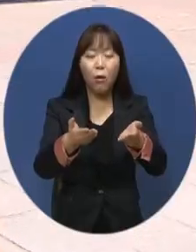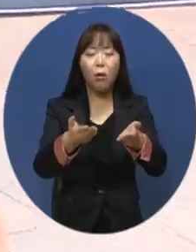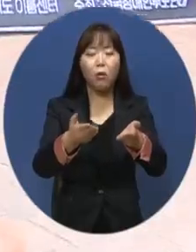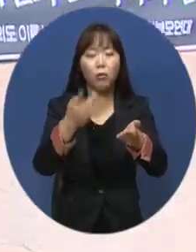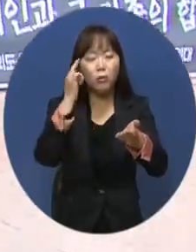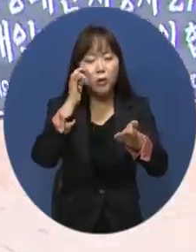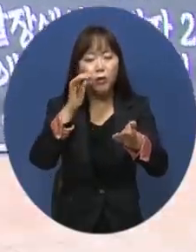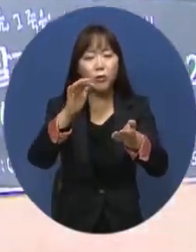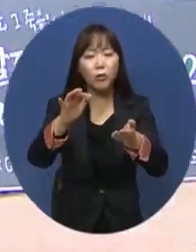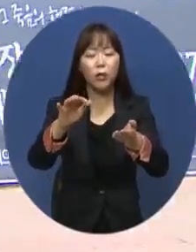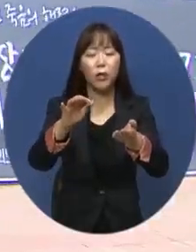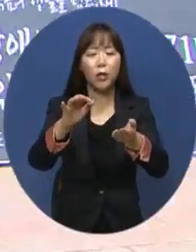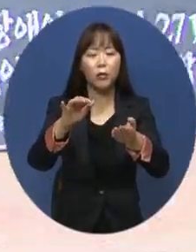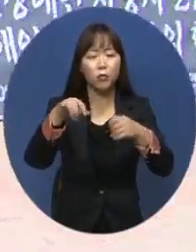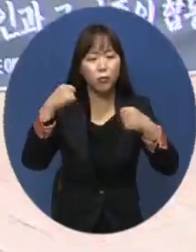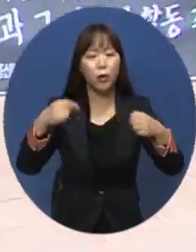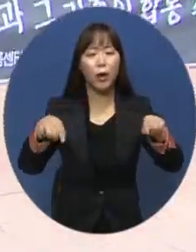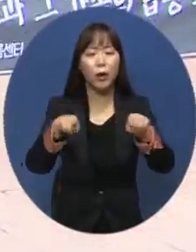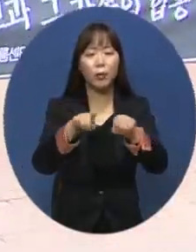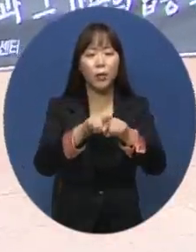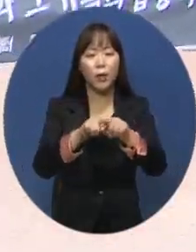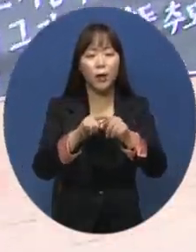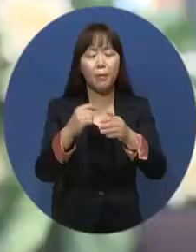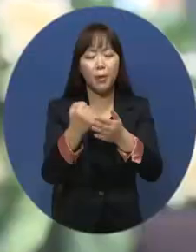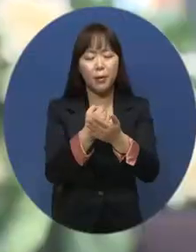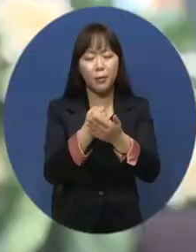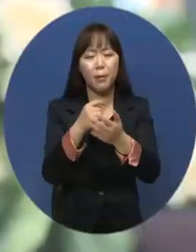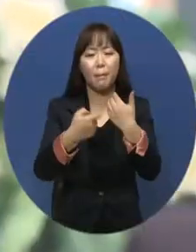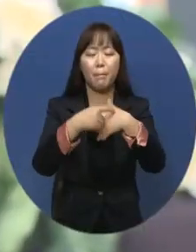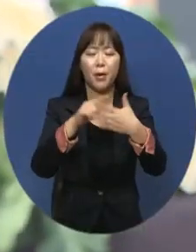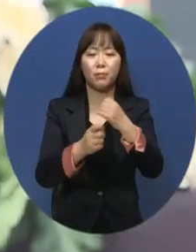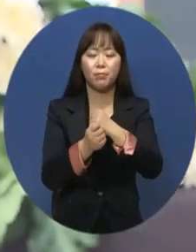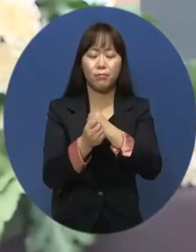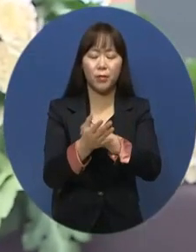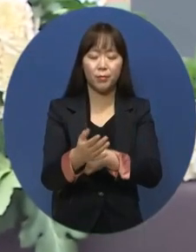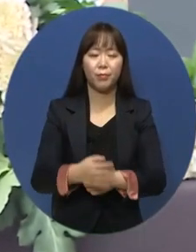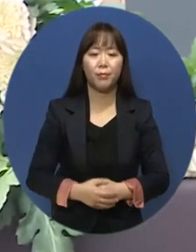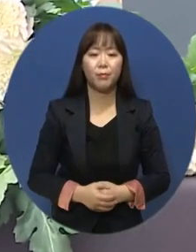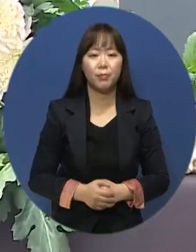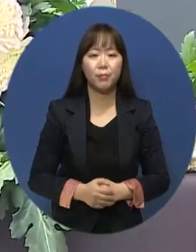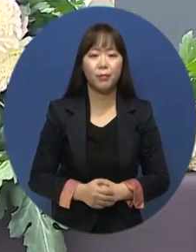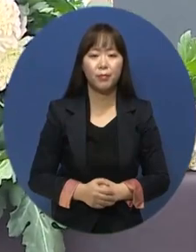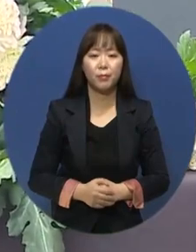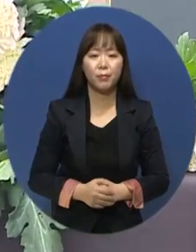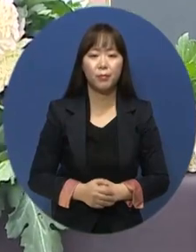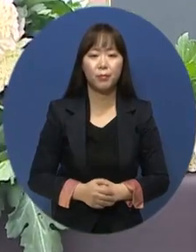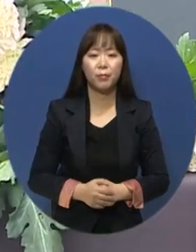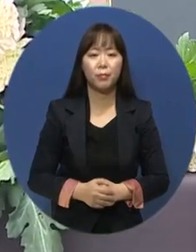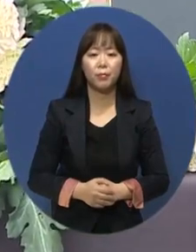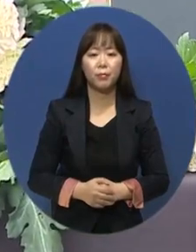공연을 진행하며 애도의 뜻을 전했습니다. 복지TV 뉴스 박성용입니다.